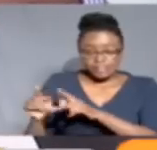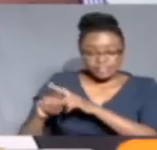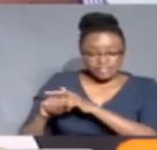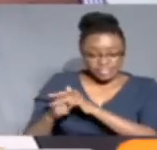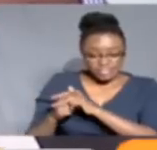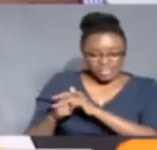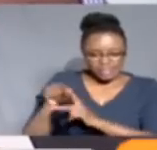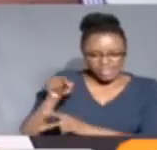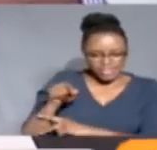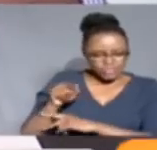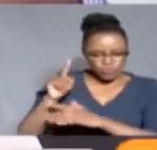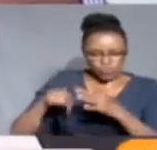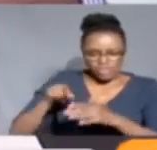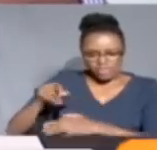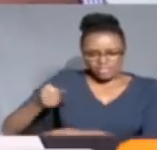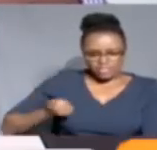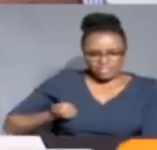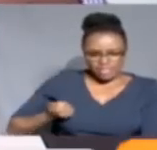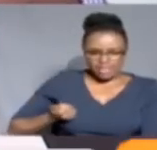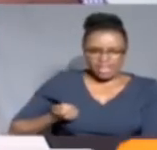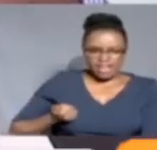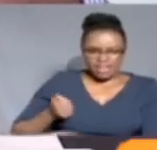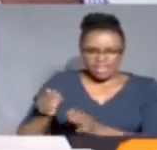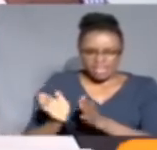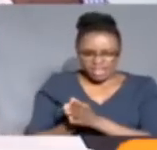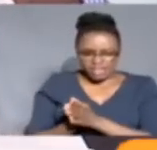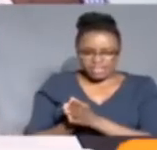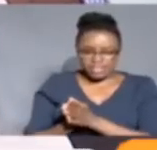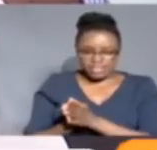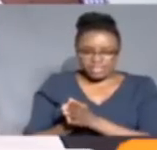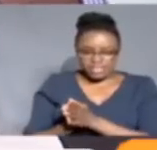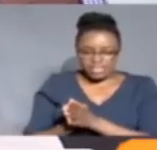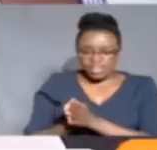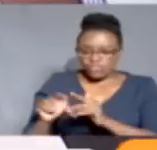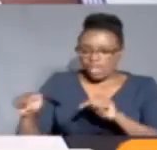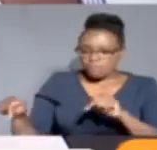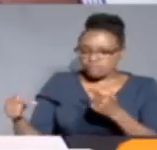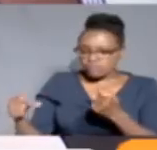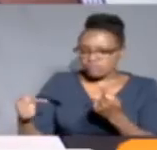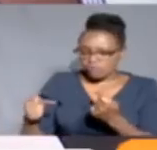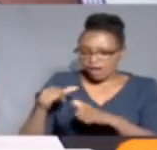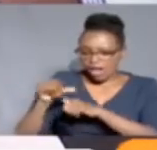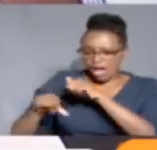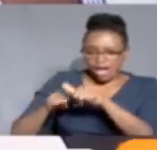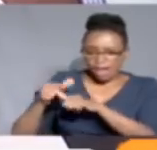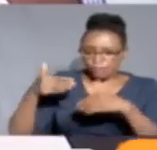chanzo kabisa alikuwa ni huyo msichana na hiyo vita ilikuwa ya matanga.